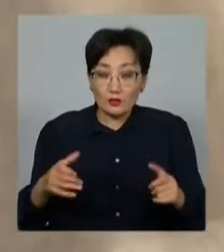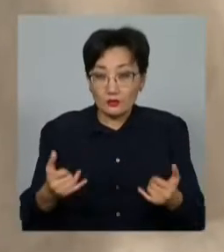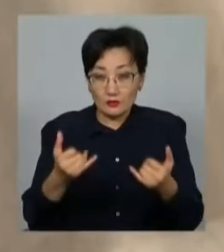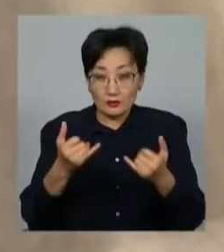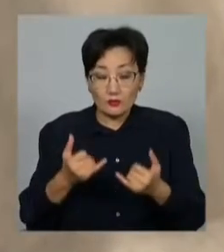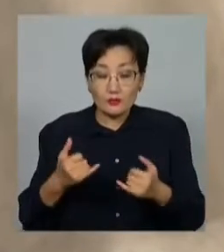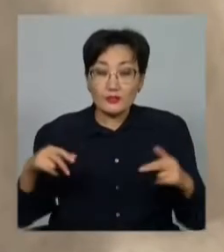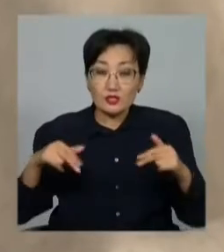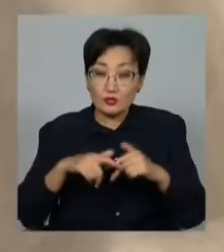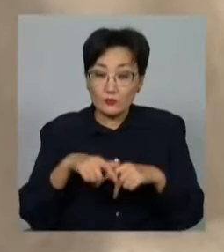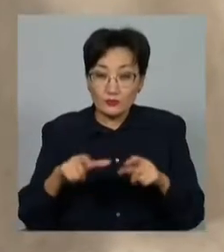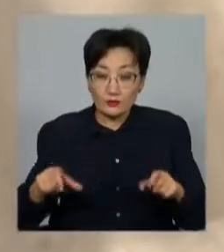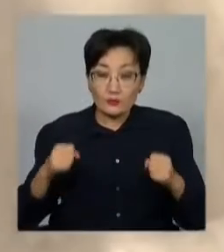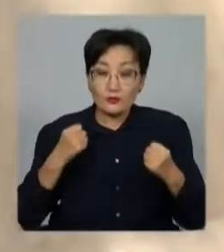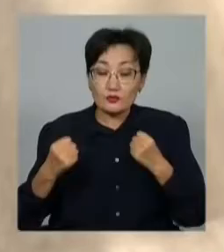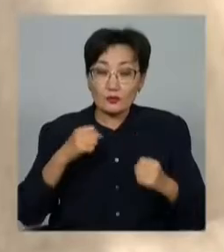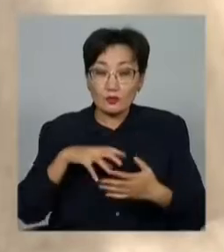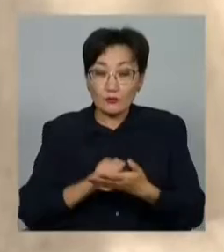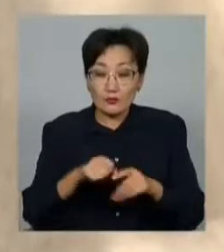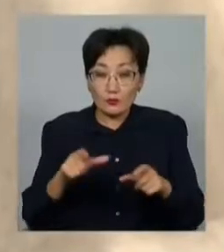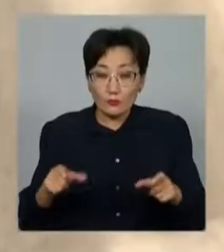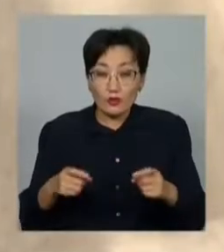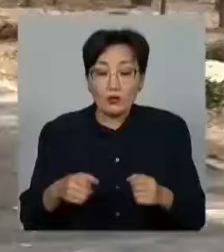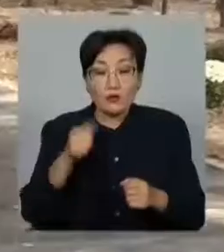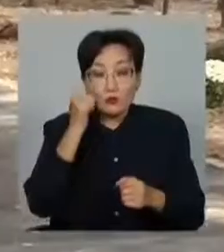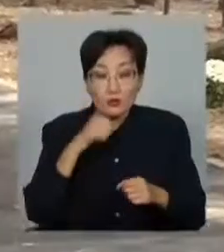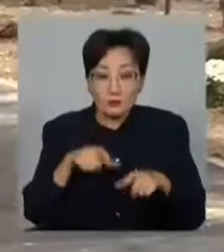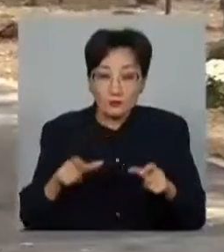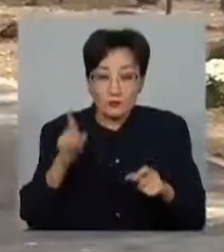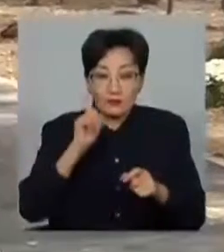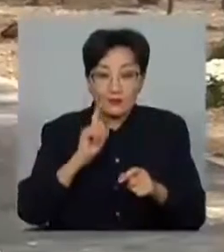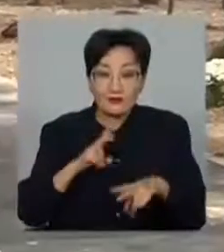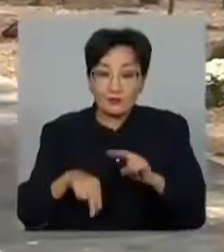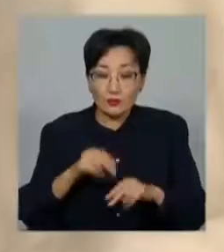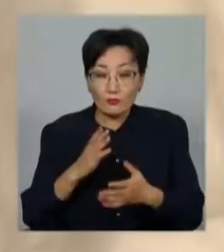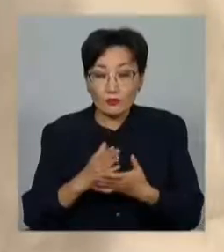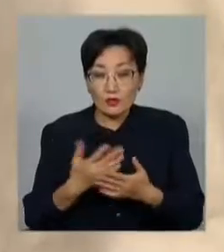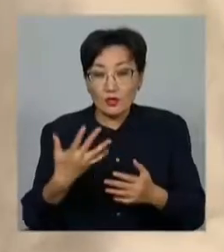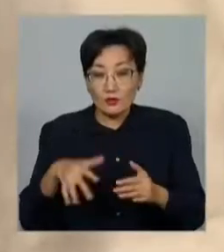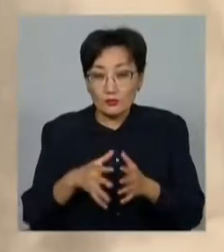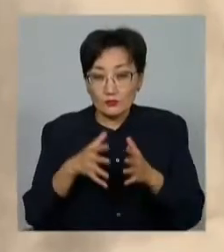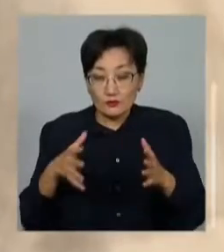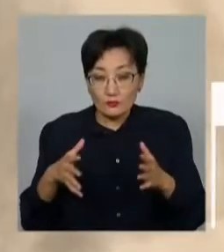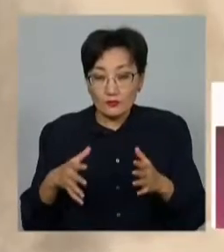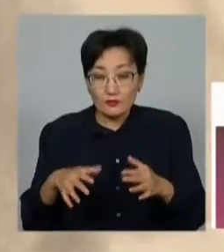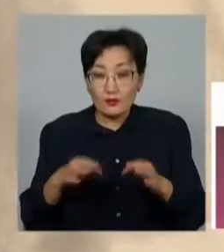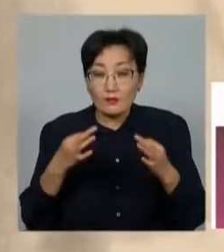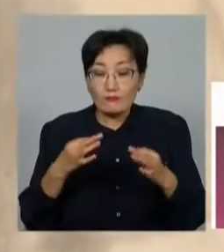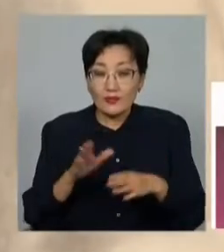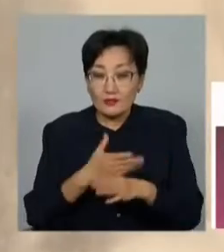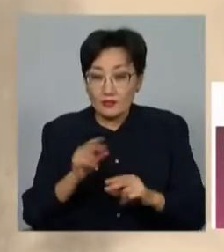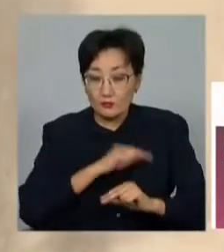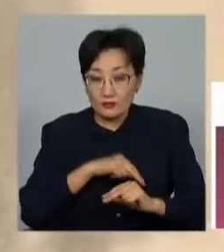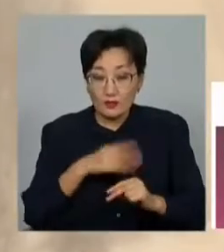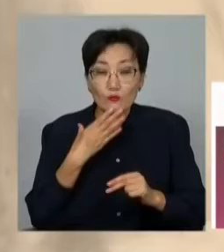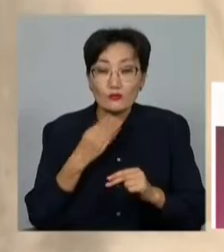тұрғындарға, жаяу жүргіншілерімізге, спортпен айналысатын кісілерімізге, үлкен қария кісілерімізге ыңғайлық жасалды. 50-ден аса үй қазіргі таңда бұлардың әрқайсымен дербес жұмыс істеп,